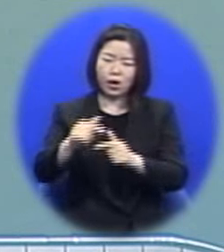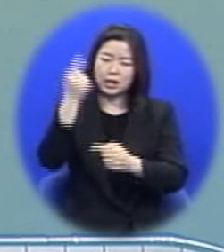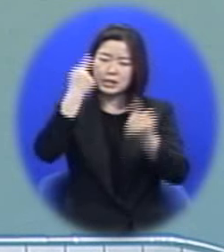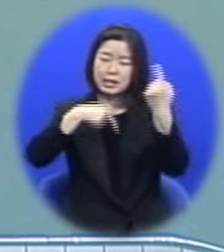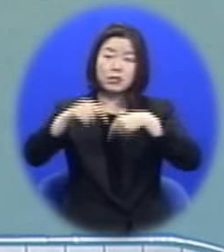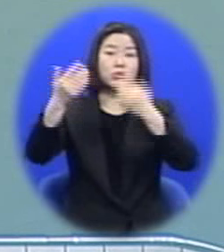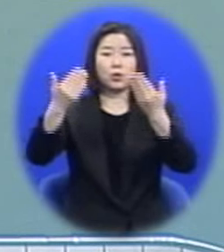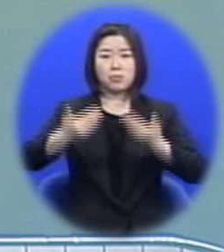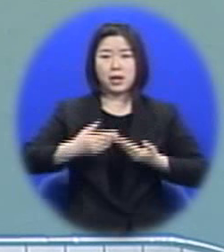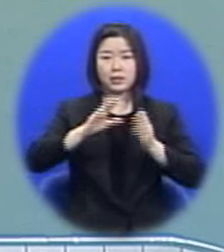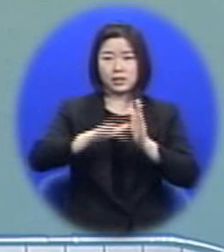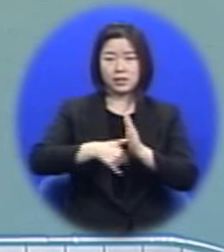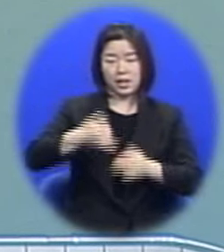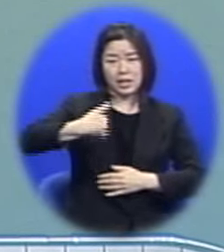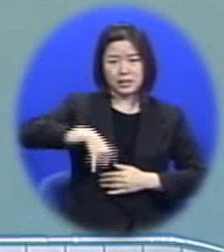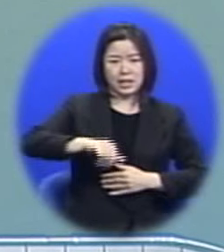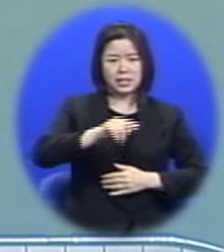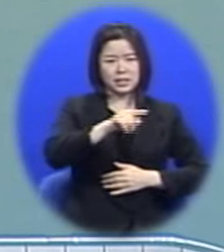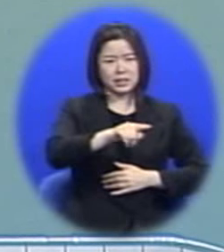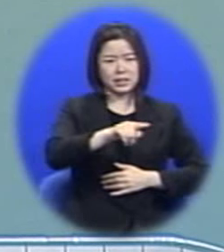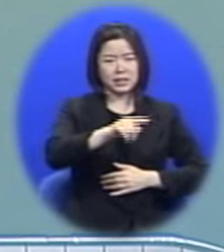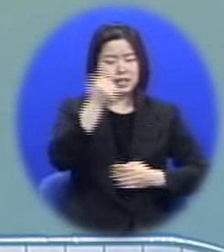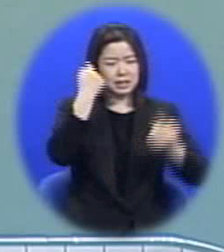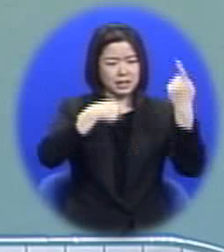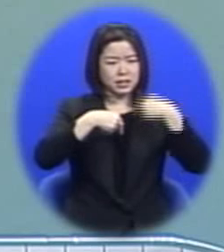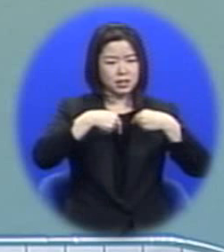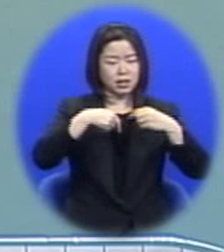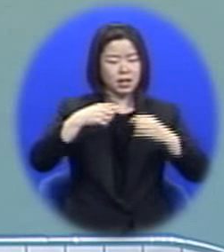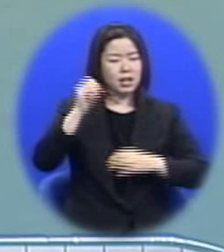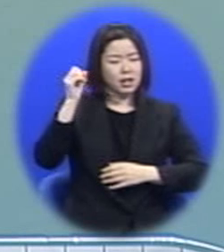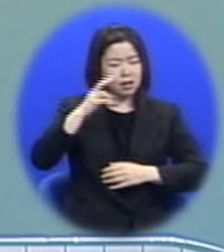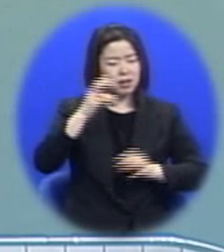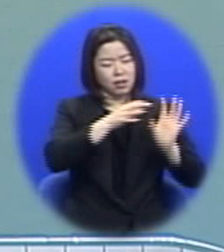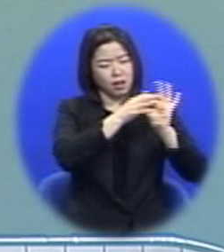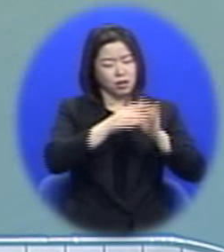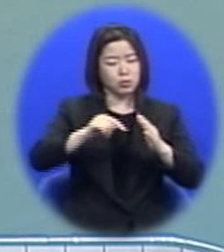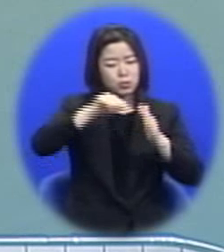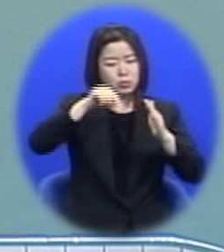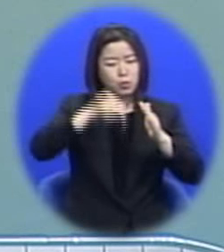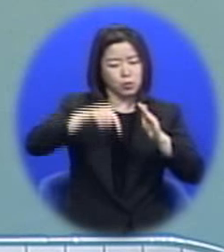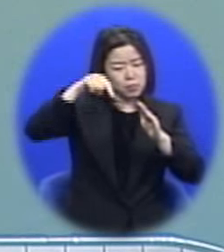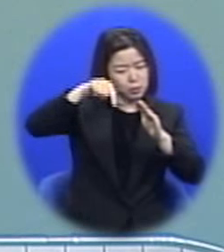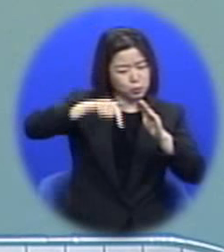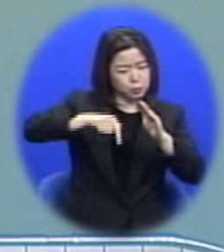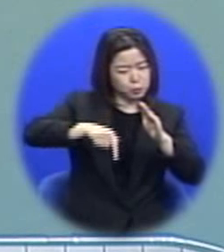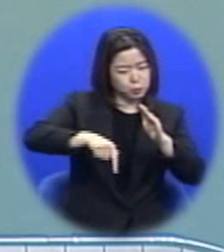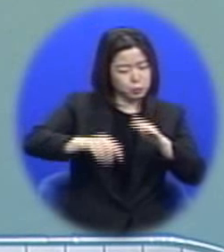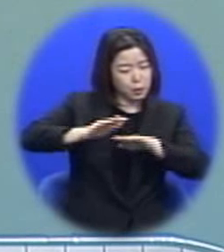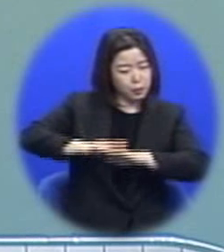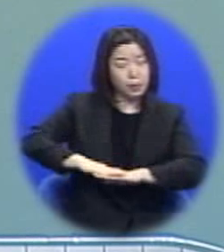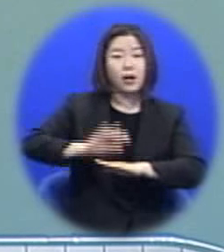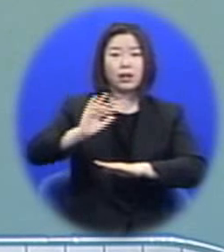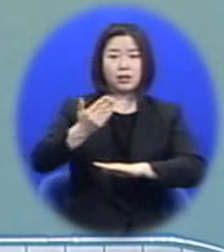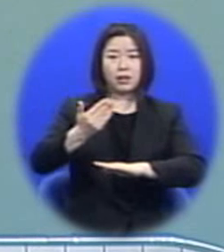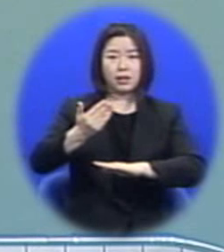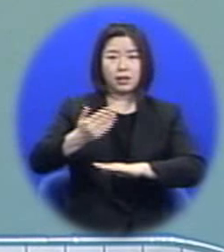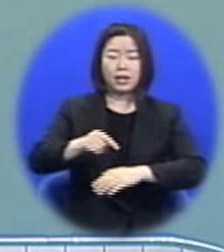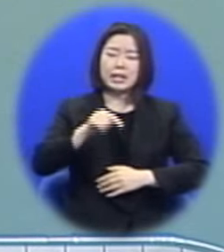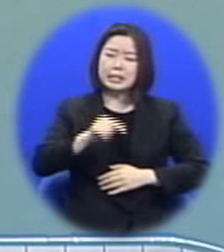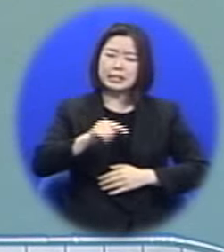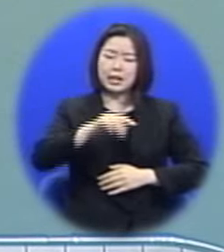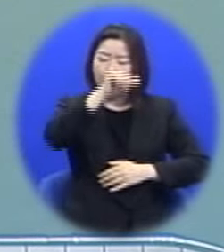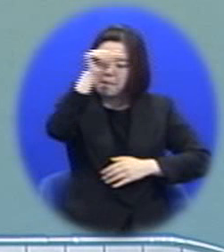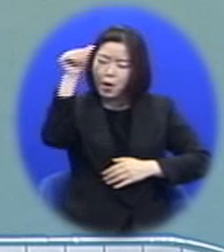때 자녀들은 그 상처가 자꾸 속으로 파고 들어가는 것입니다. 이것이 이제 평생 문제를 일으키게